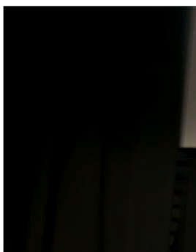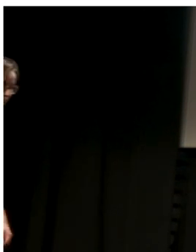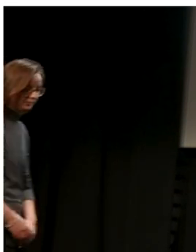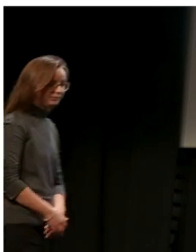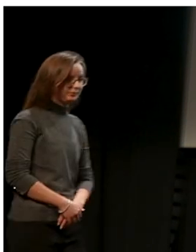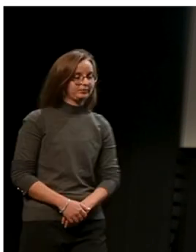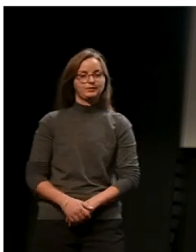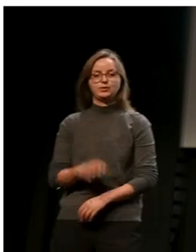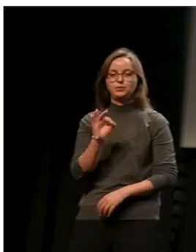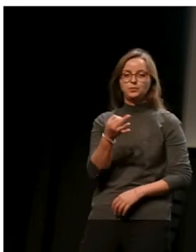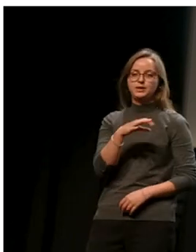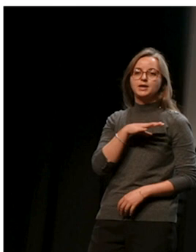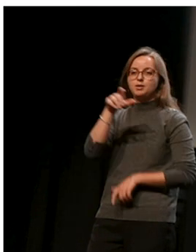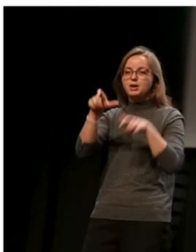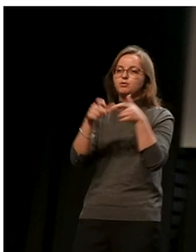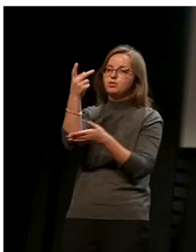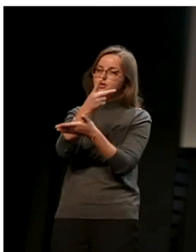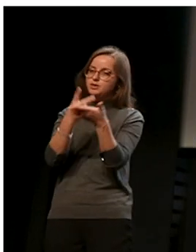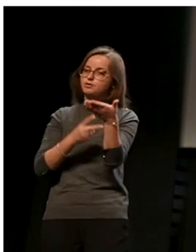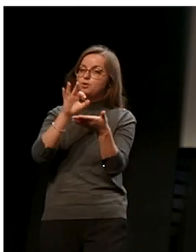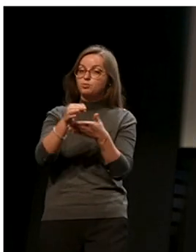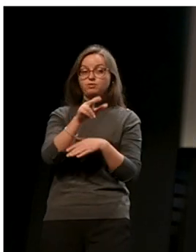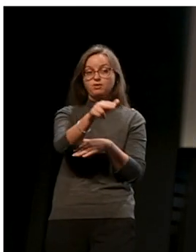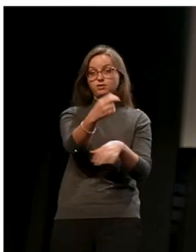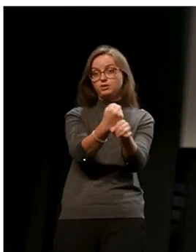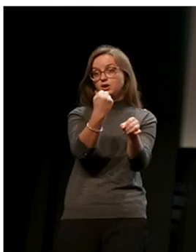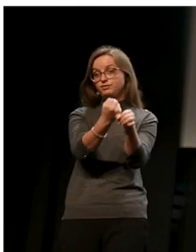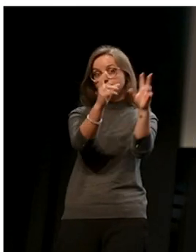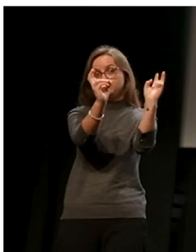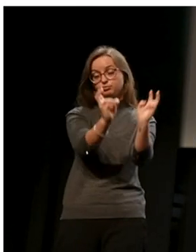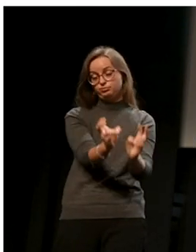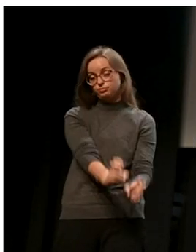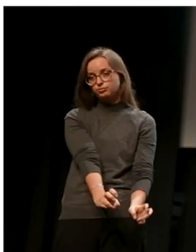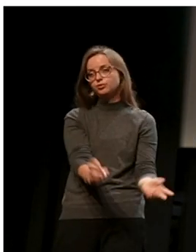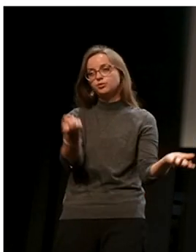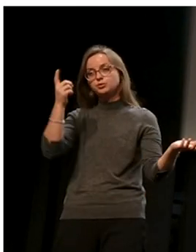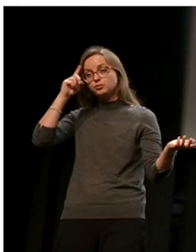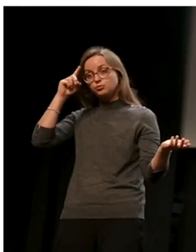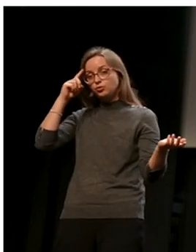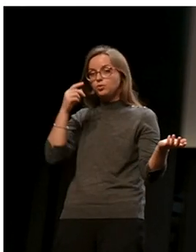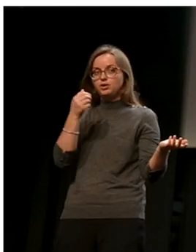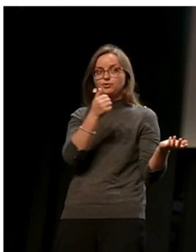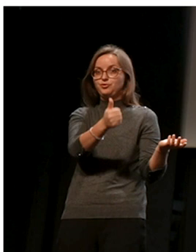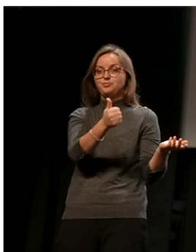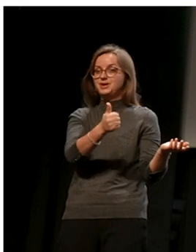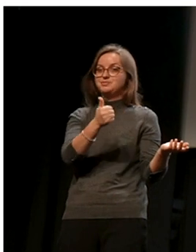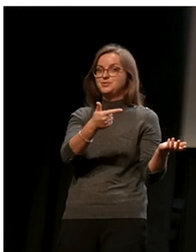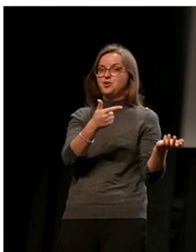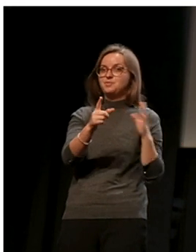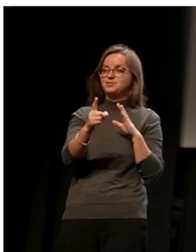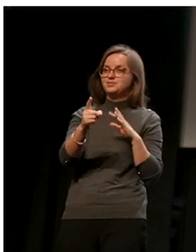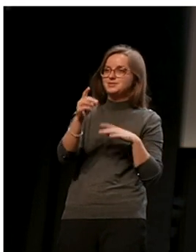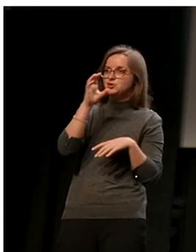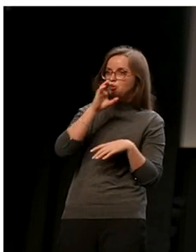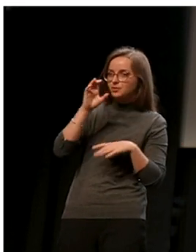forcément qui vont plus avoir de boulot parce que ils avaient juste un coup de patte. Par contre, il y a des illustrateurs